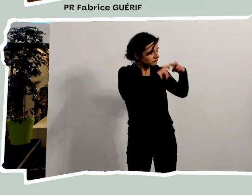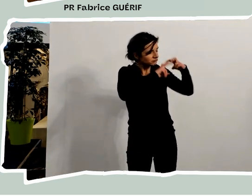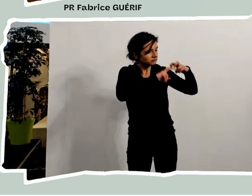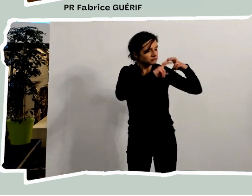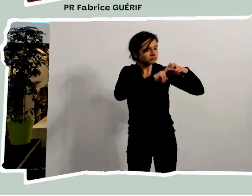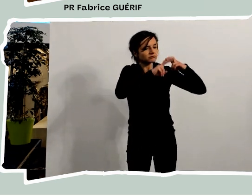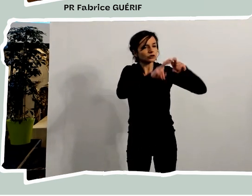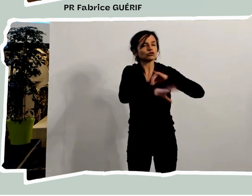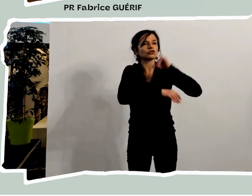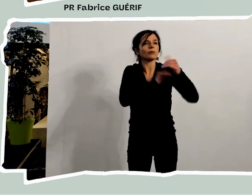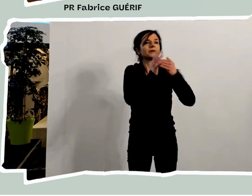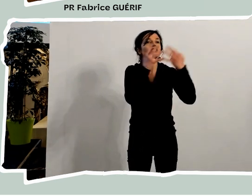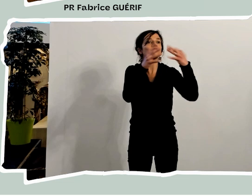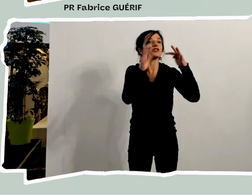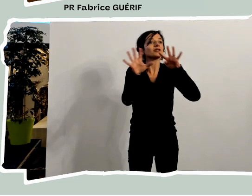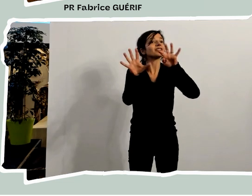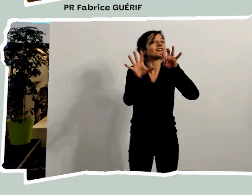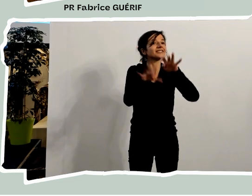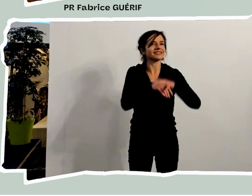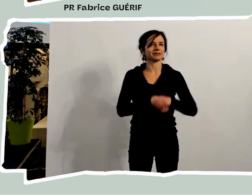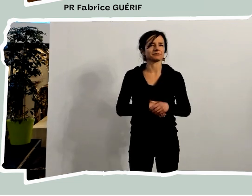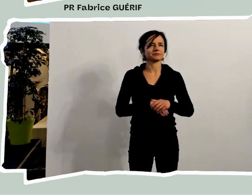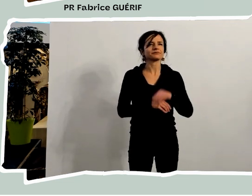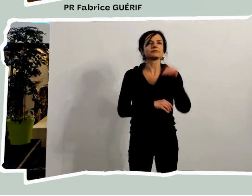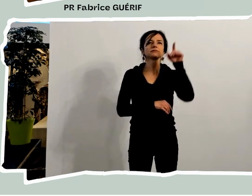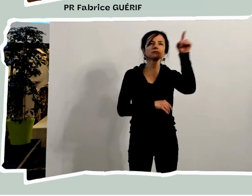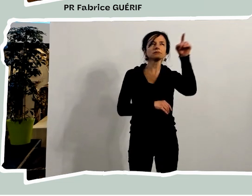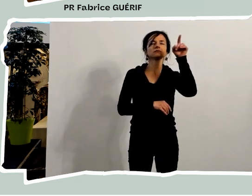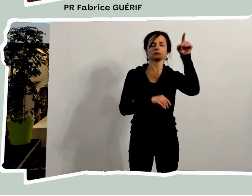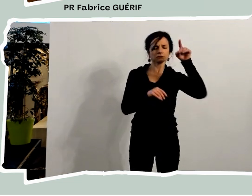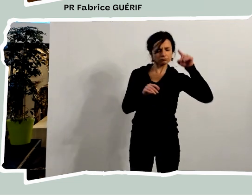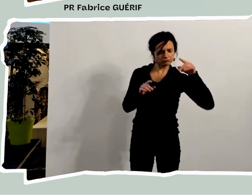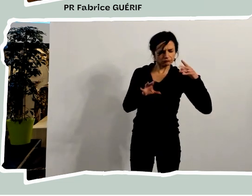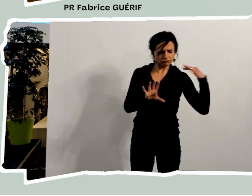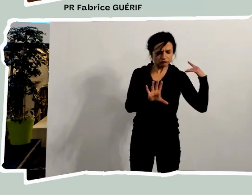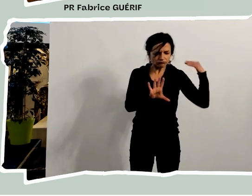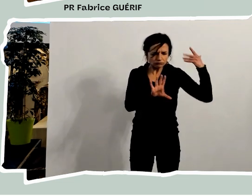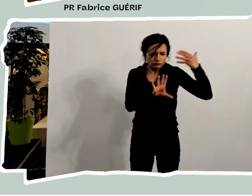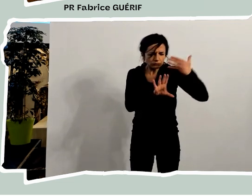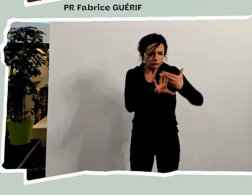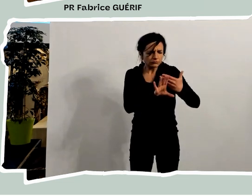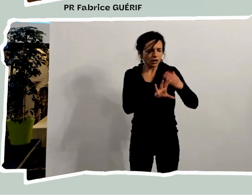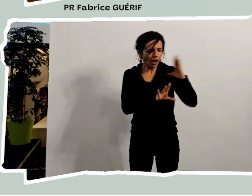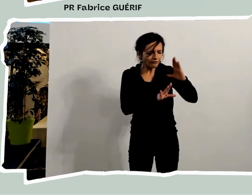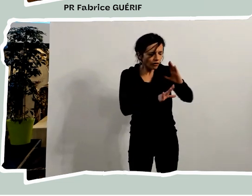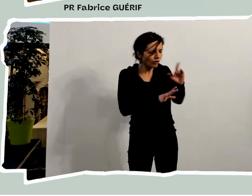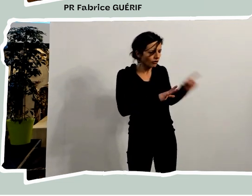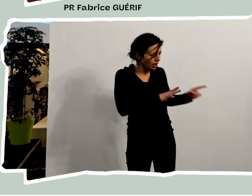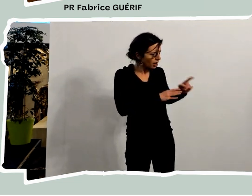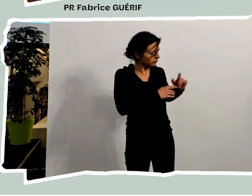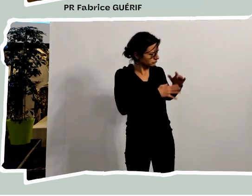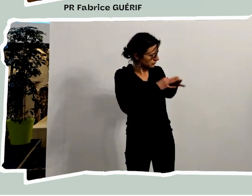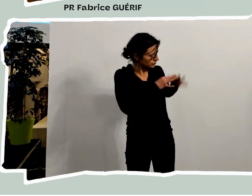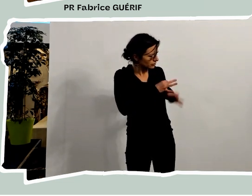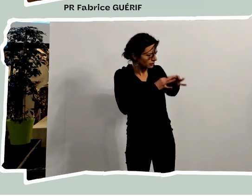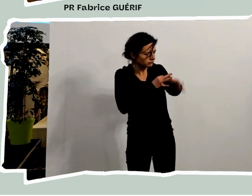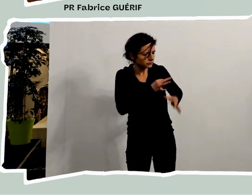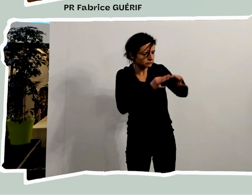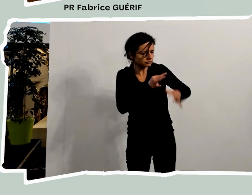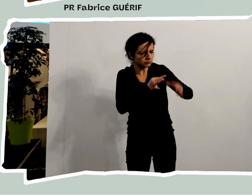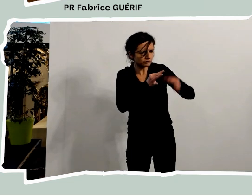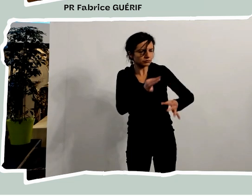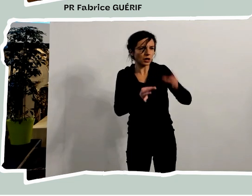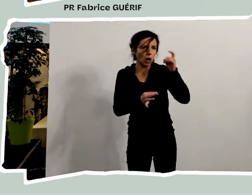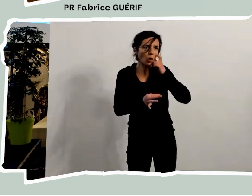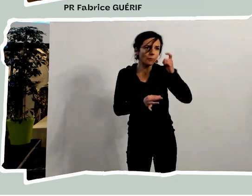près. Et il avait regardé, dans ce qui avait été publié à différentes époques, quelle était la concentration des